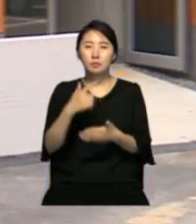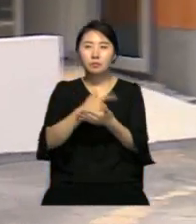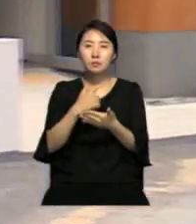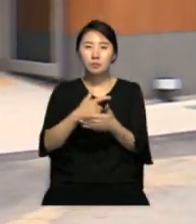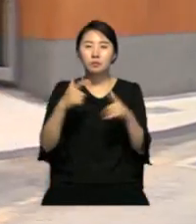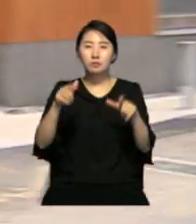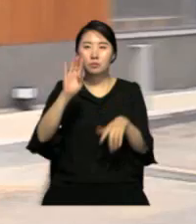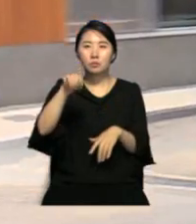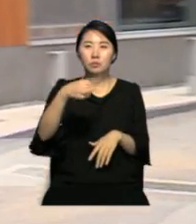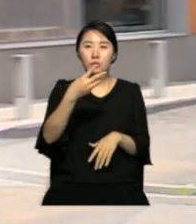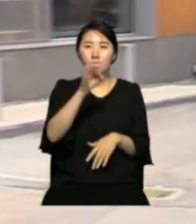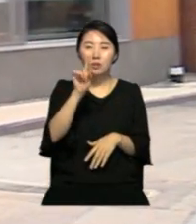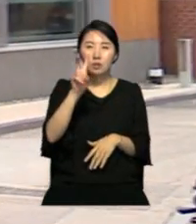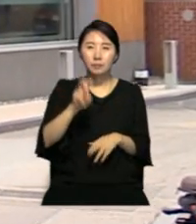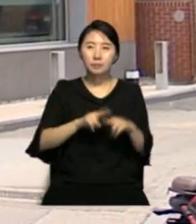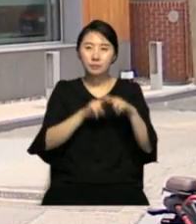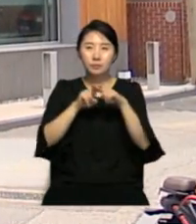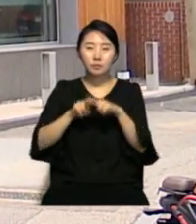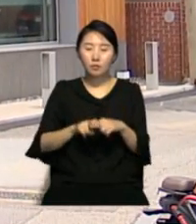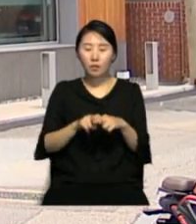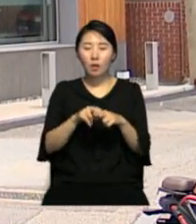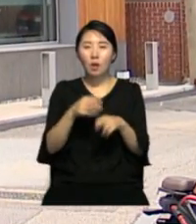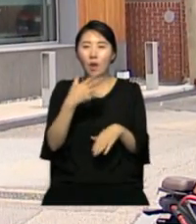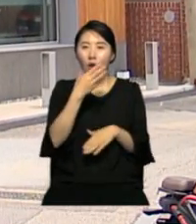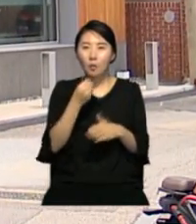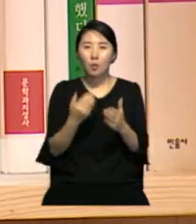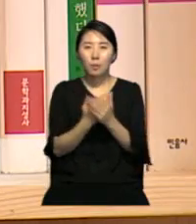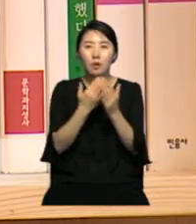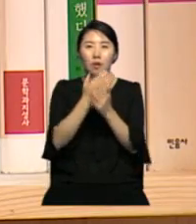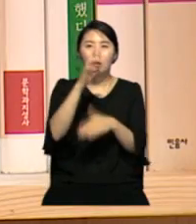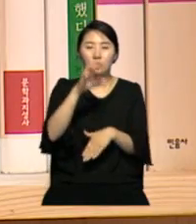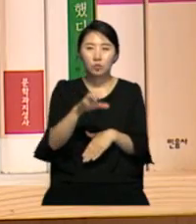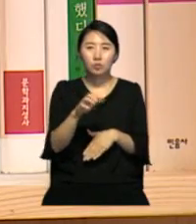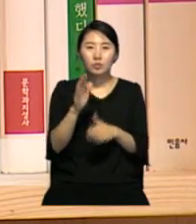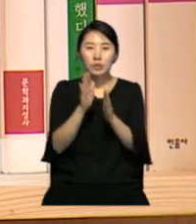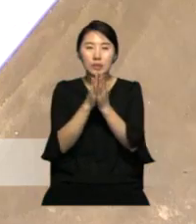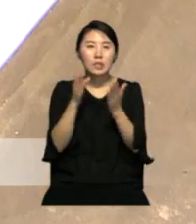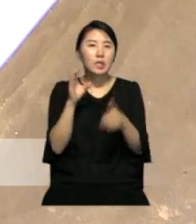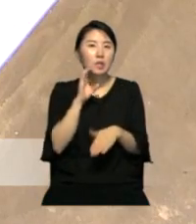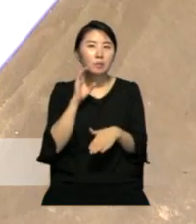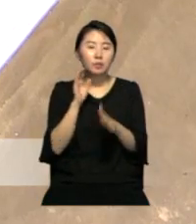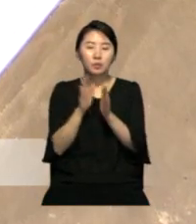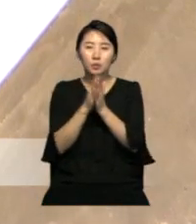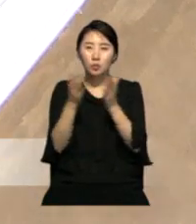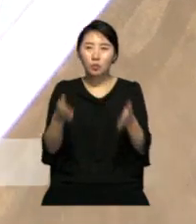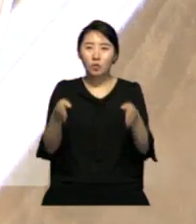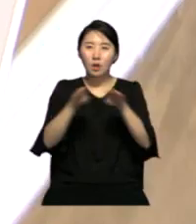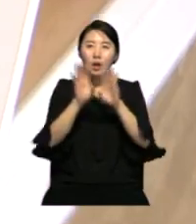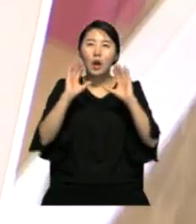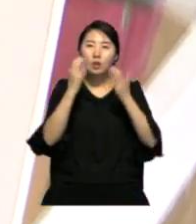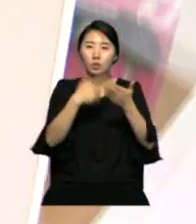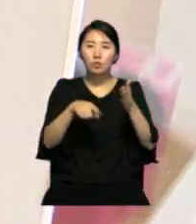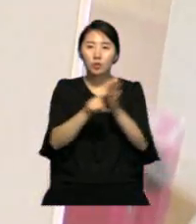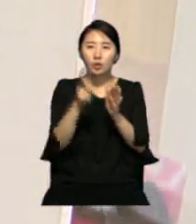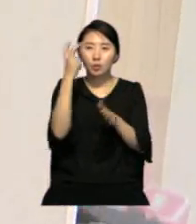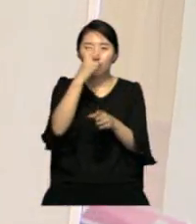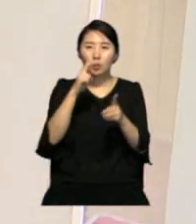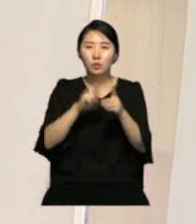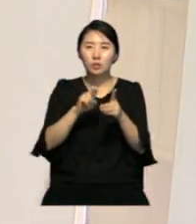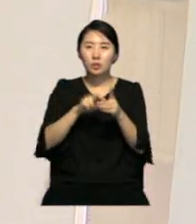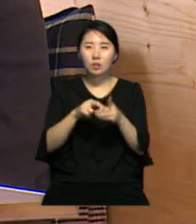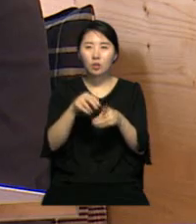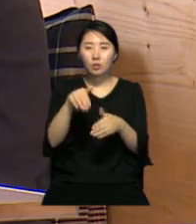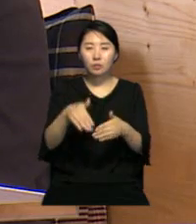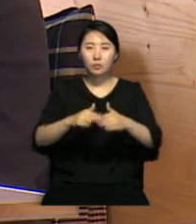노원구 부람산 자락에 자리 잡은 부람골 행복발전소, 북카페와 도서관, 아이들을 위한 돌봄센터가